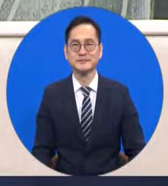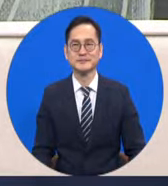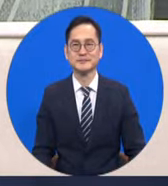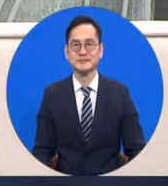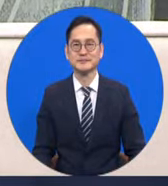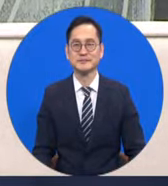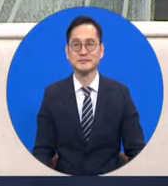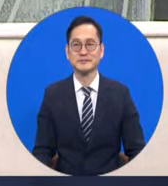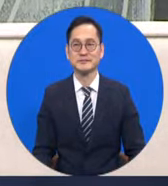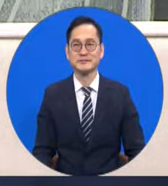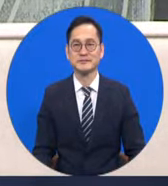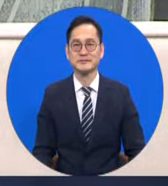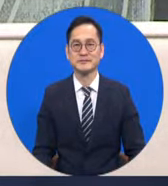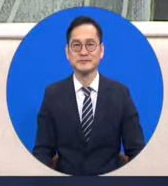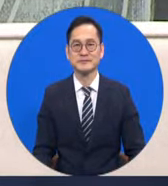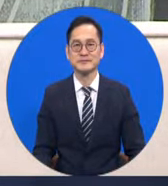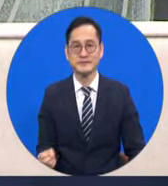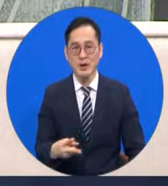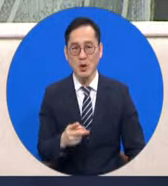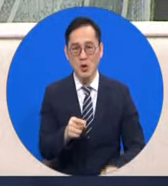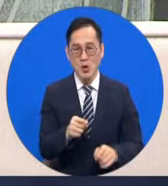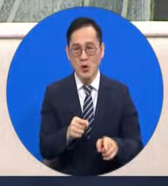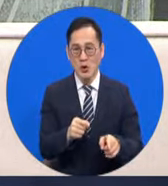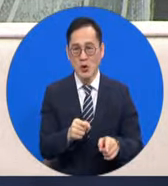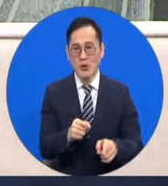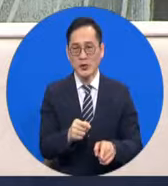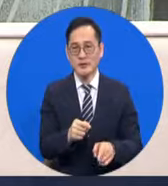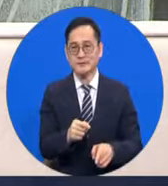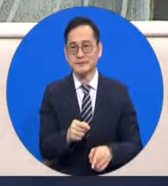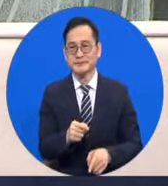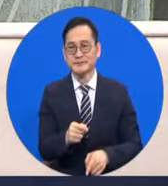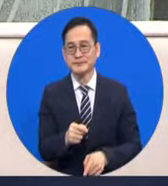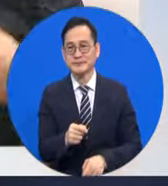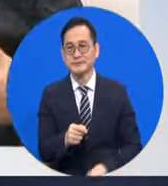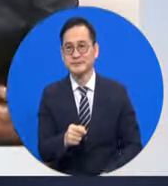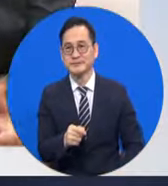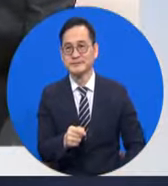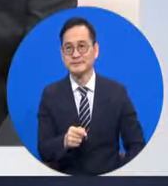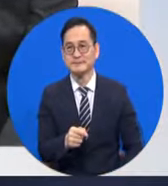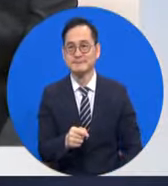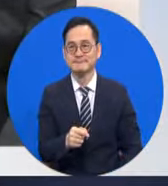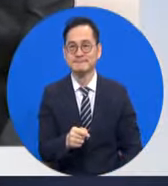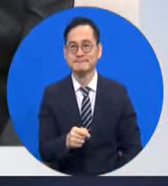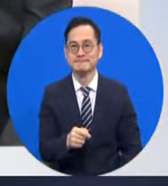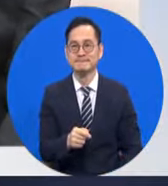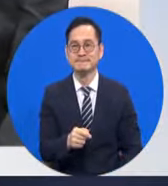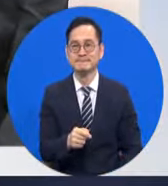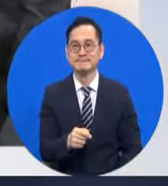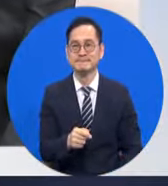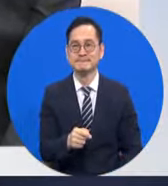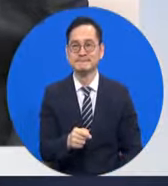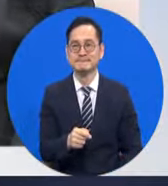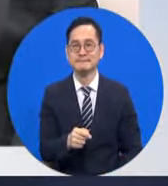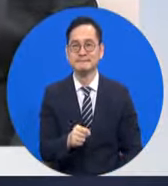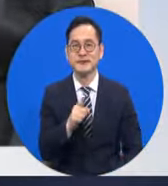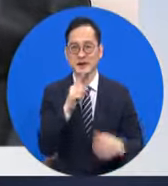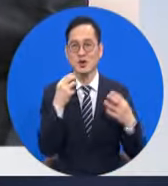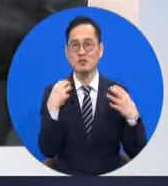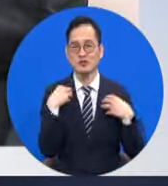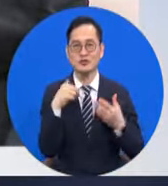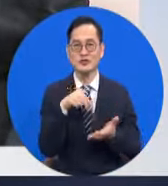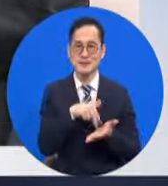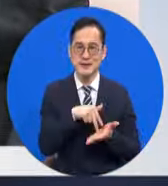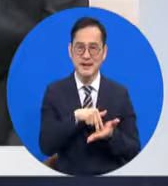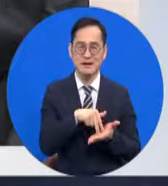이상민 의원이 이렇게 당을 갈아타는 데 있어서의 대정권에 있어서도 여러 가지 입장 차이가 있고 그렇기 때문에